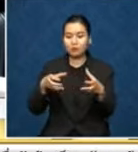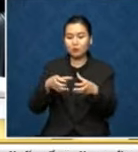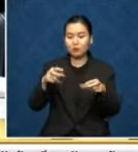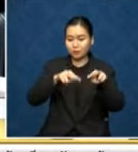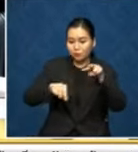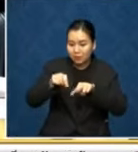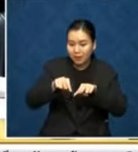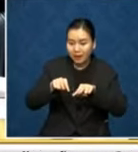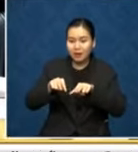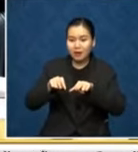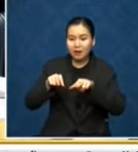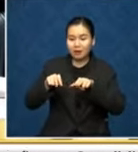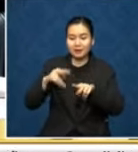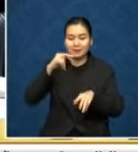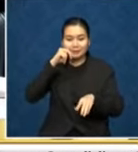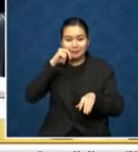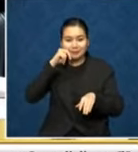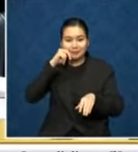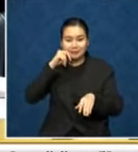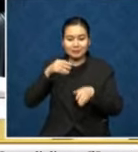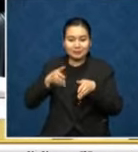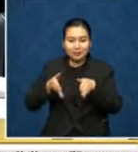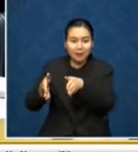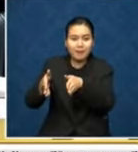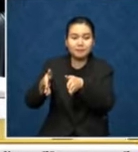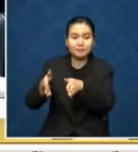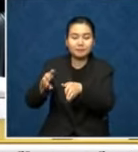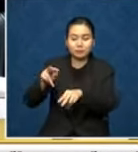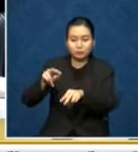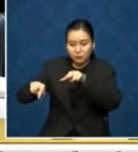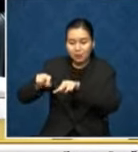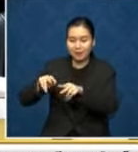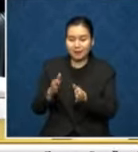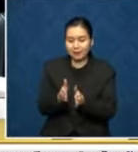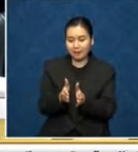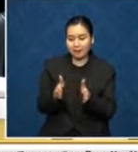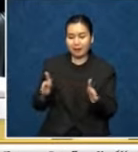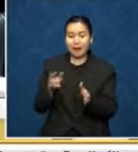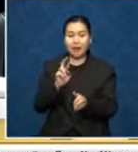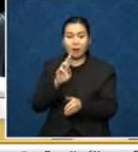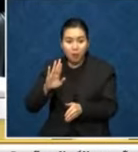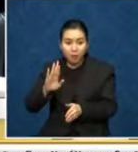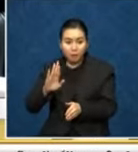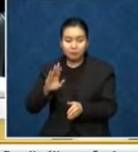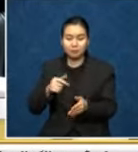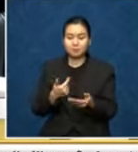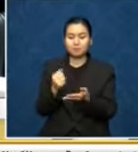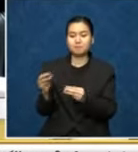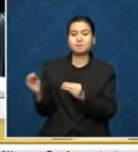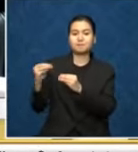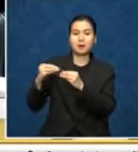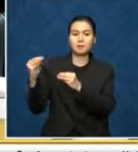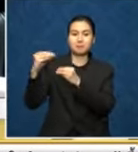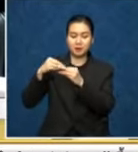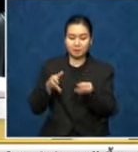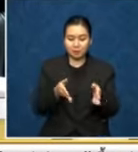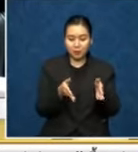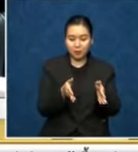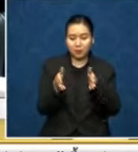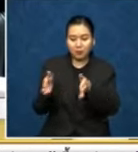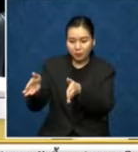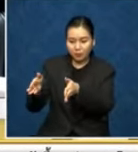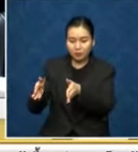องได้แก่กรมชลประทานนะครับดังนี้นะครับ1ครับอยากให้ขยายระบบส่งน้ำอ่างเก็บน้ำบ้านนาแกนะครับระ